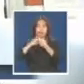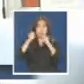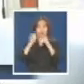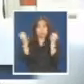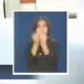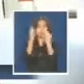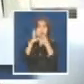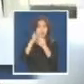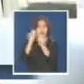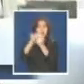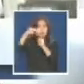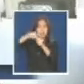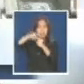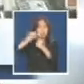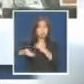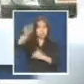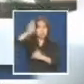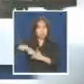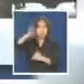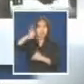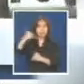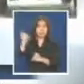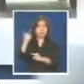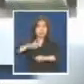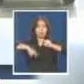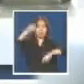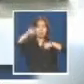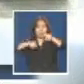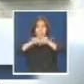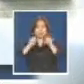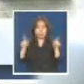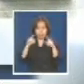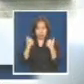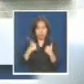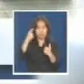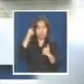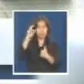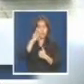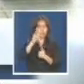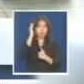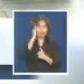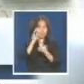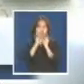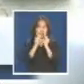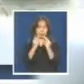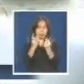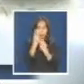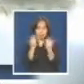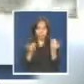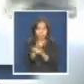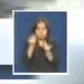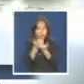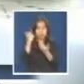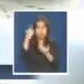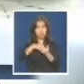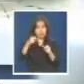นั้นเพิ่มขึ้นอย่างต่อเนื่องอันนี้ก็เป็นเรื่องหนึ่งนะครับซึ่งจะได้มีการนัดหมายในการประชุมกันในวันพรุ่งนี้เพื่อที่จะมีคำตอบ